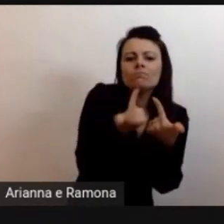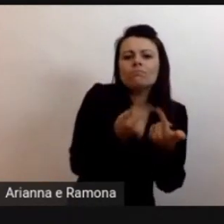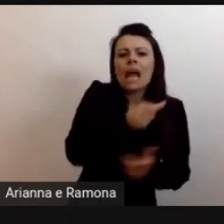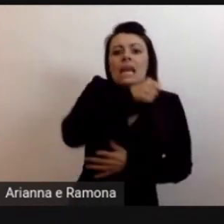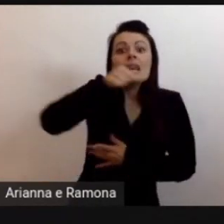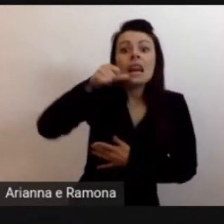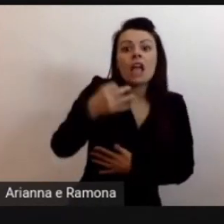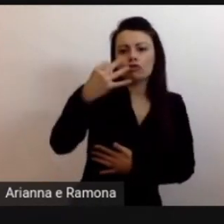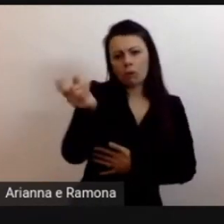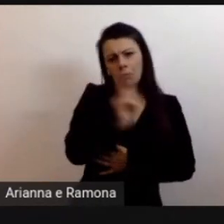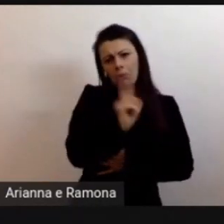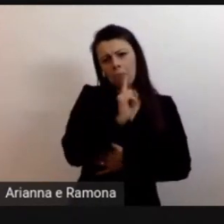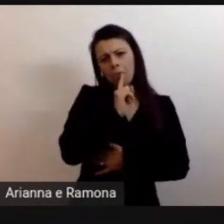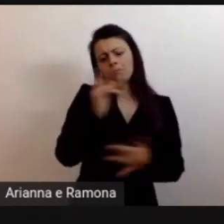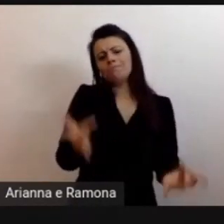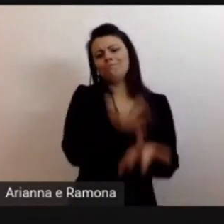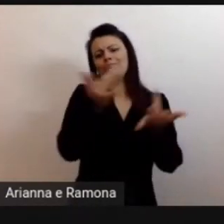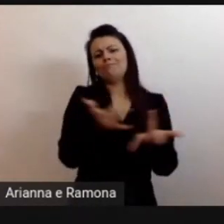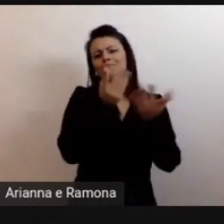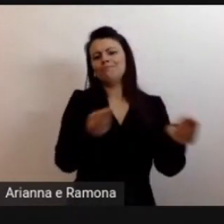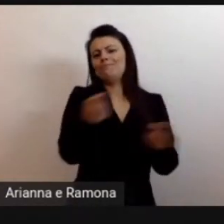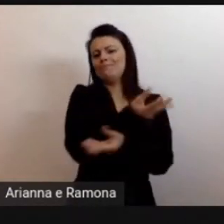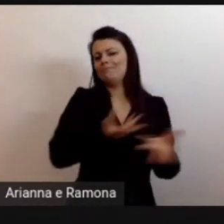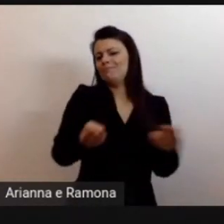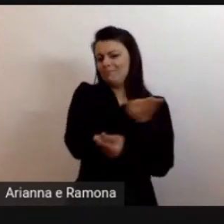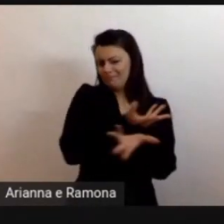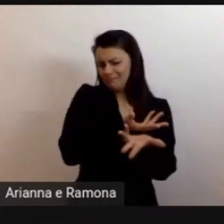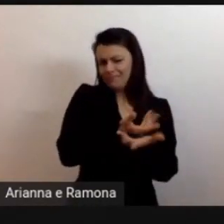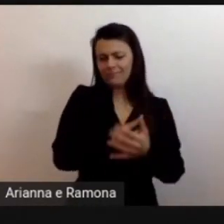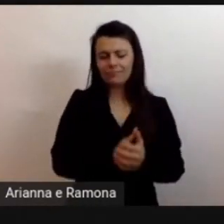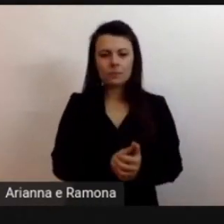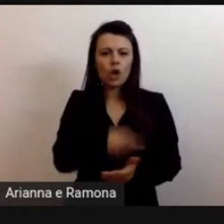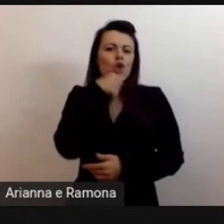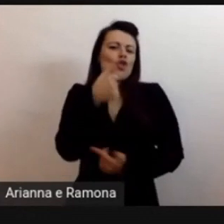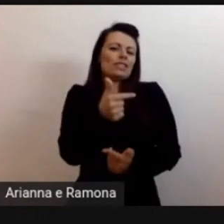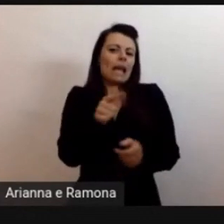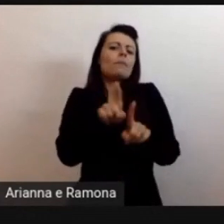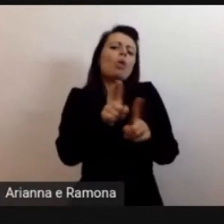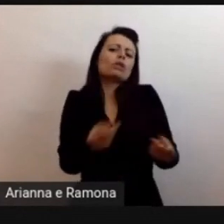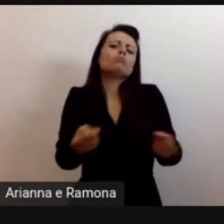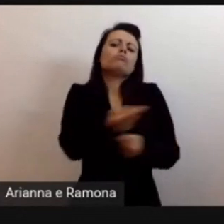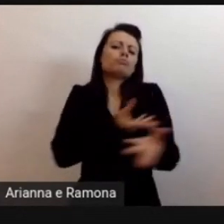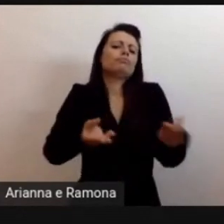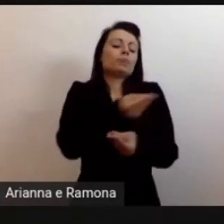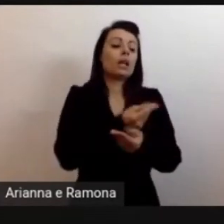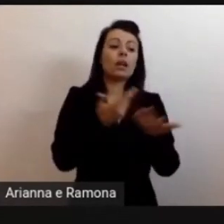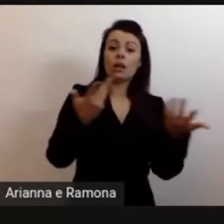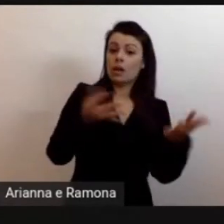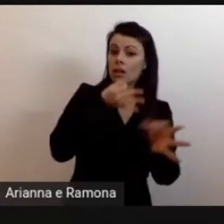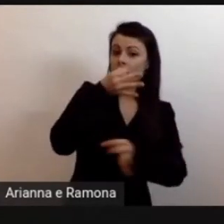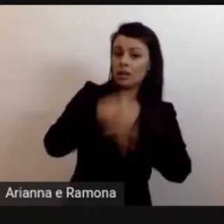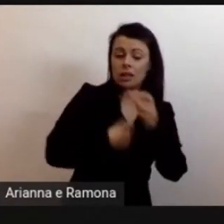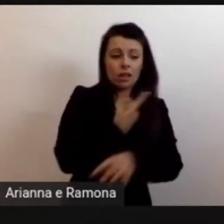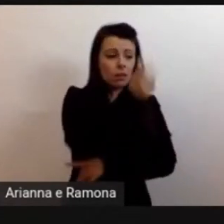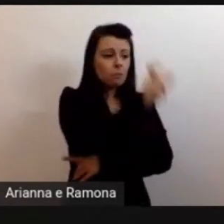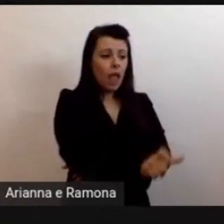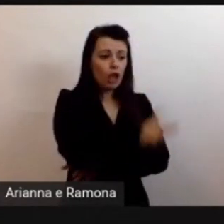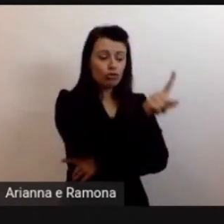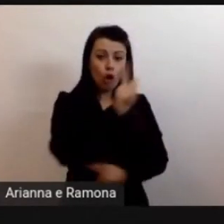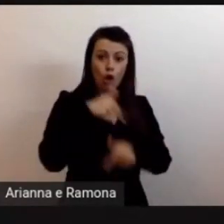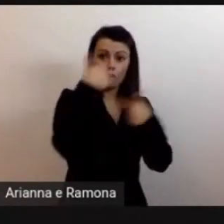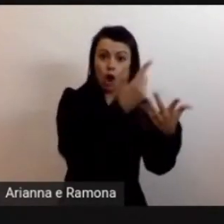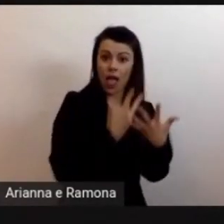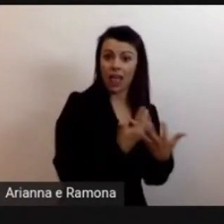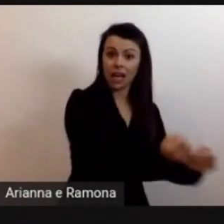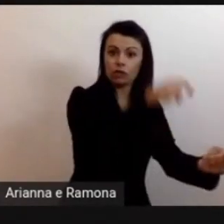il quindi il discorso donanti colui che ci vede un obbligato